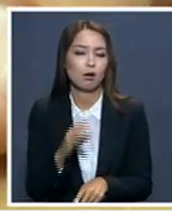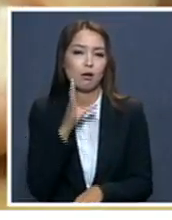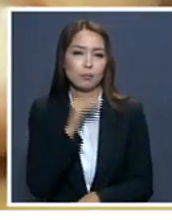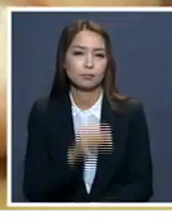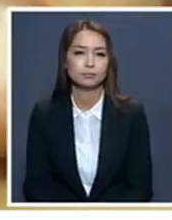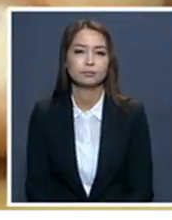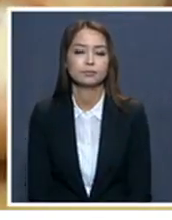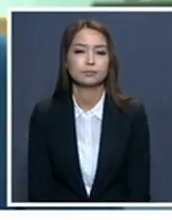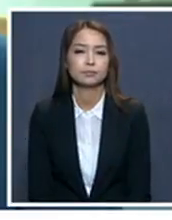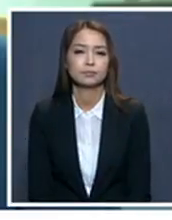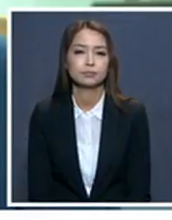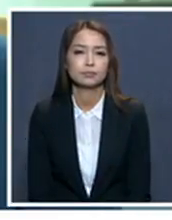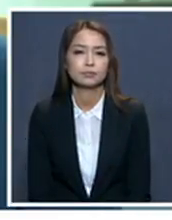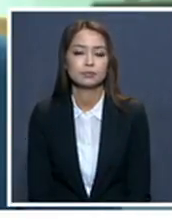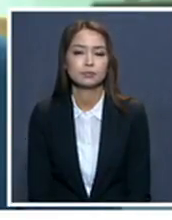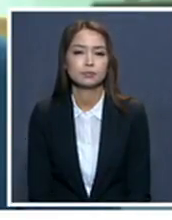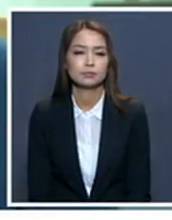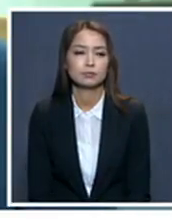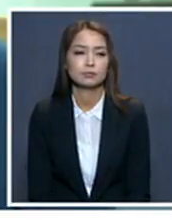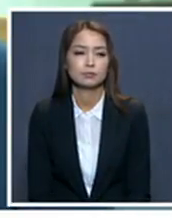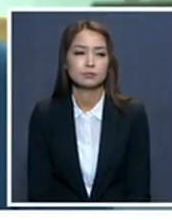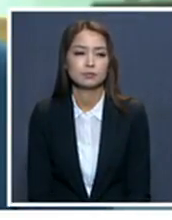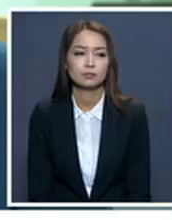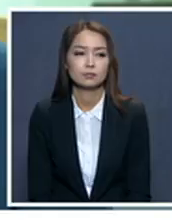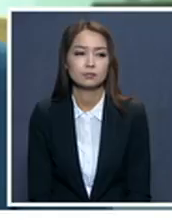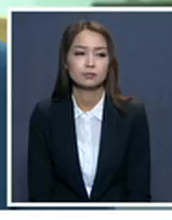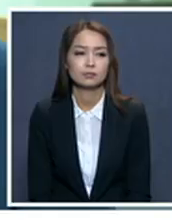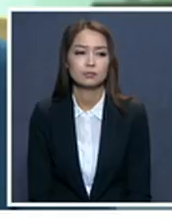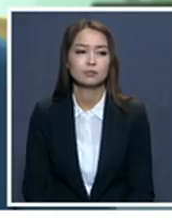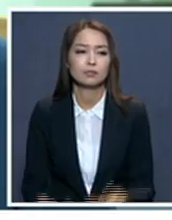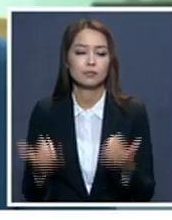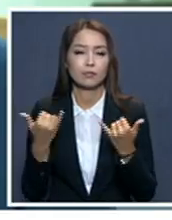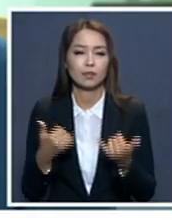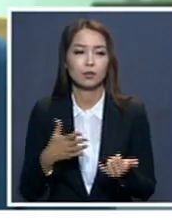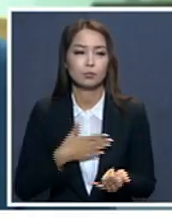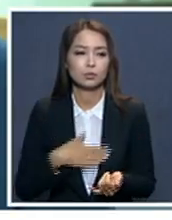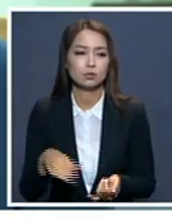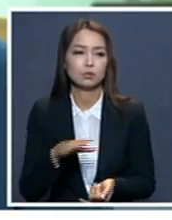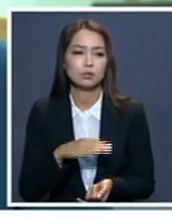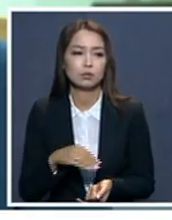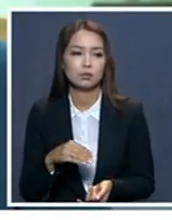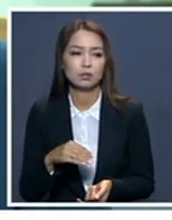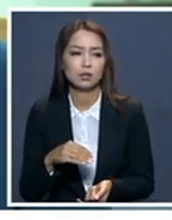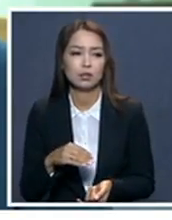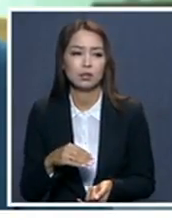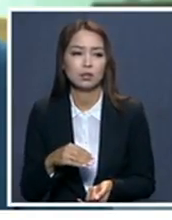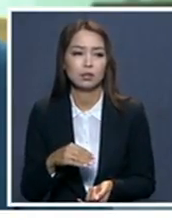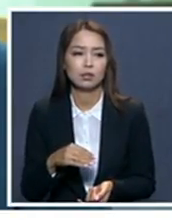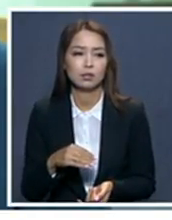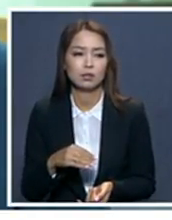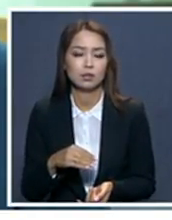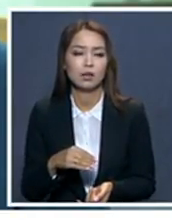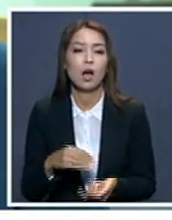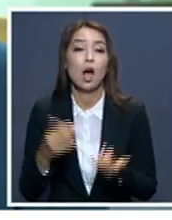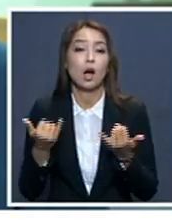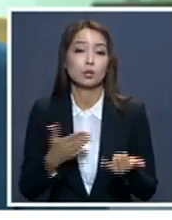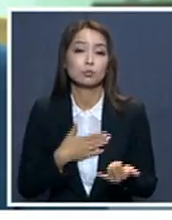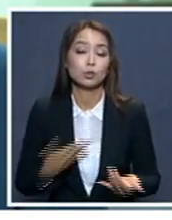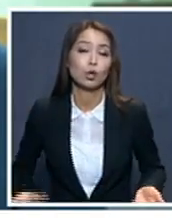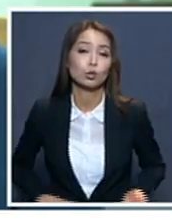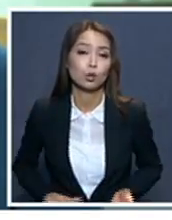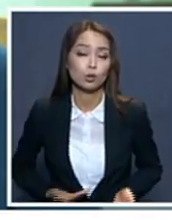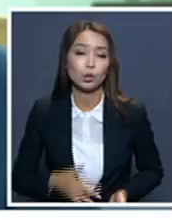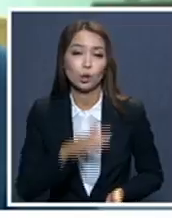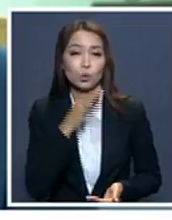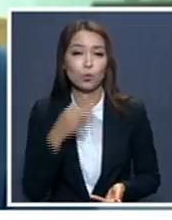санайды. Большинство населения у нас страдают с заболеванием сердца. Тұрғындар қазір